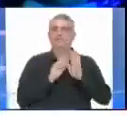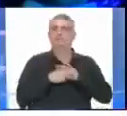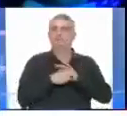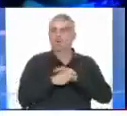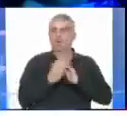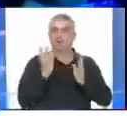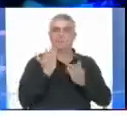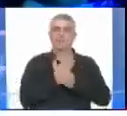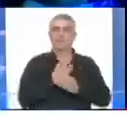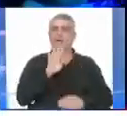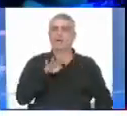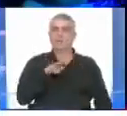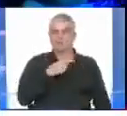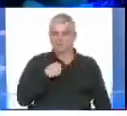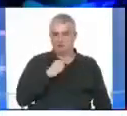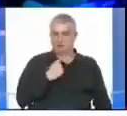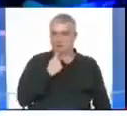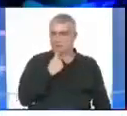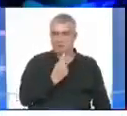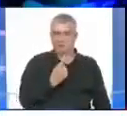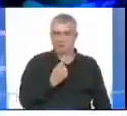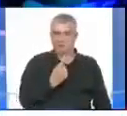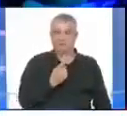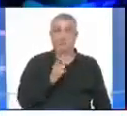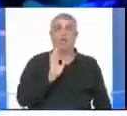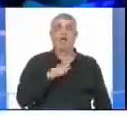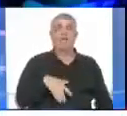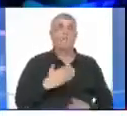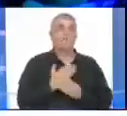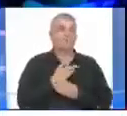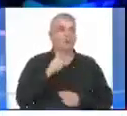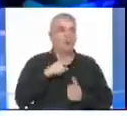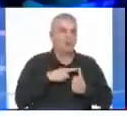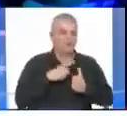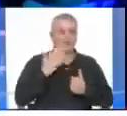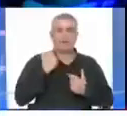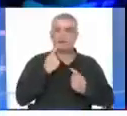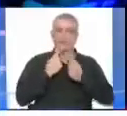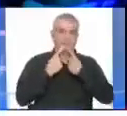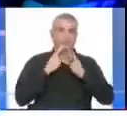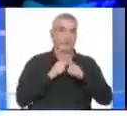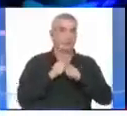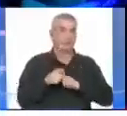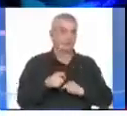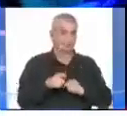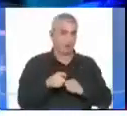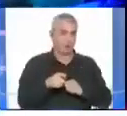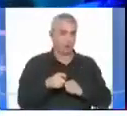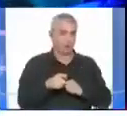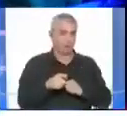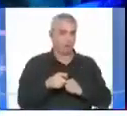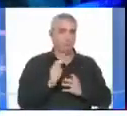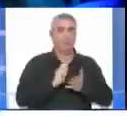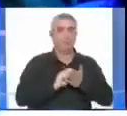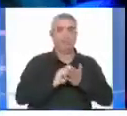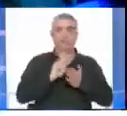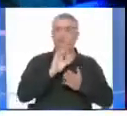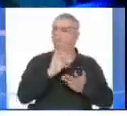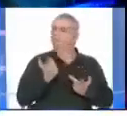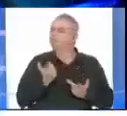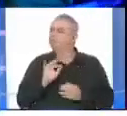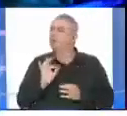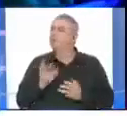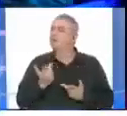בתיק 4,000, אני יכול לגלות לכם שגם בתיק 1,000 הייתה שיחה כזאת בלשכה של